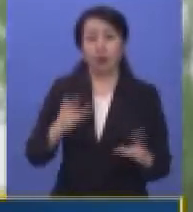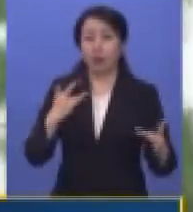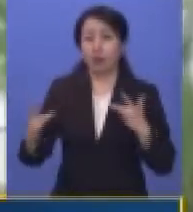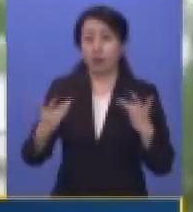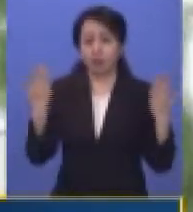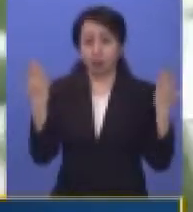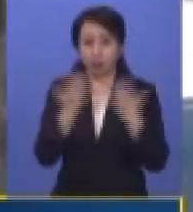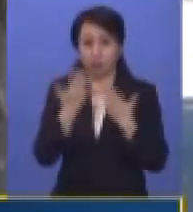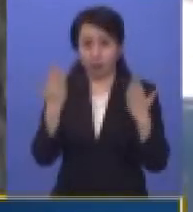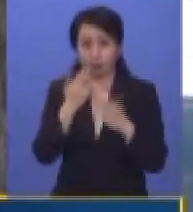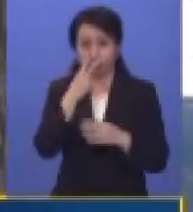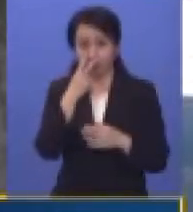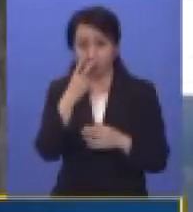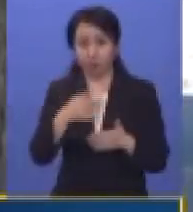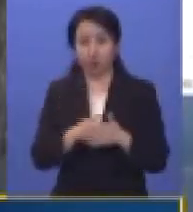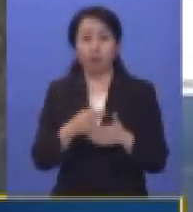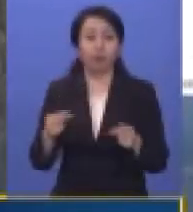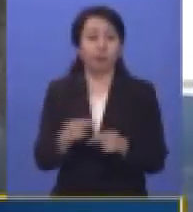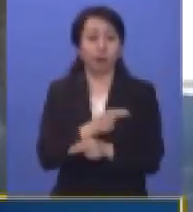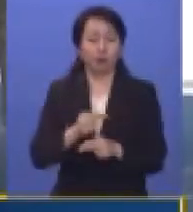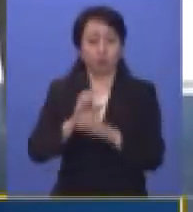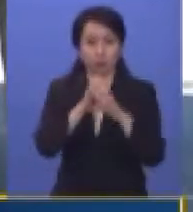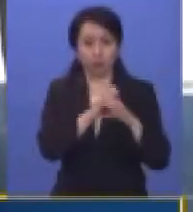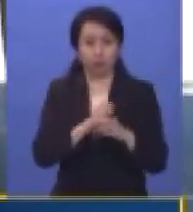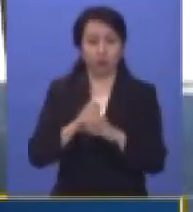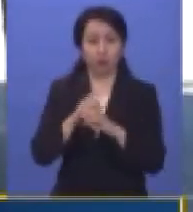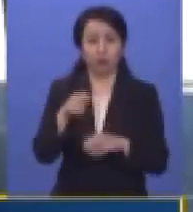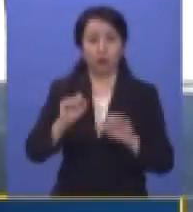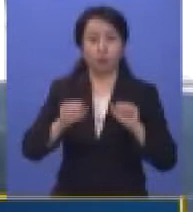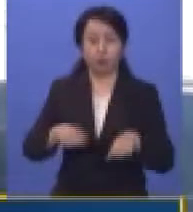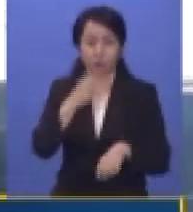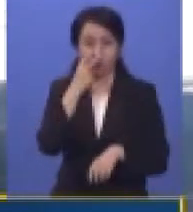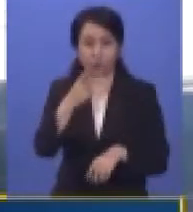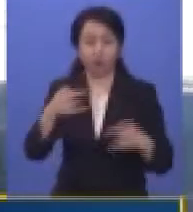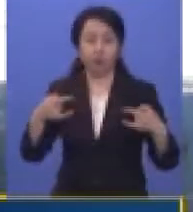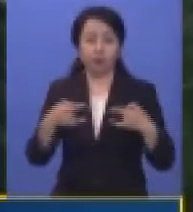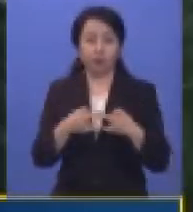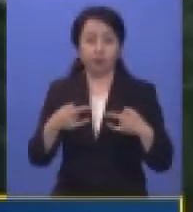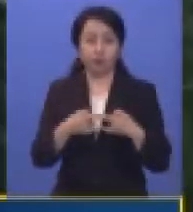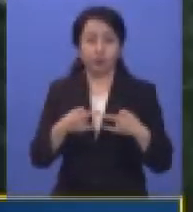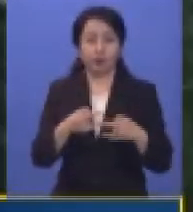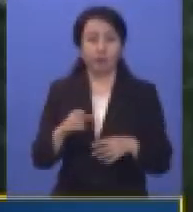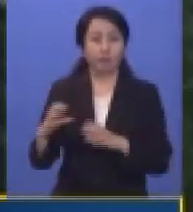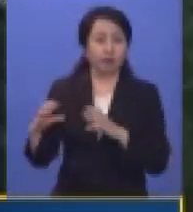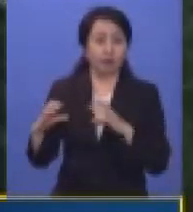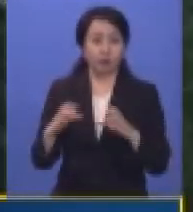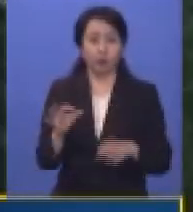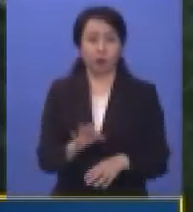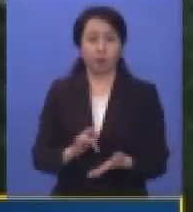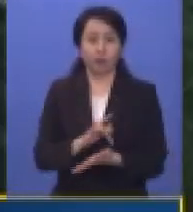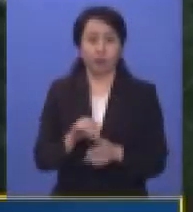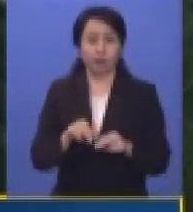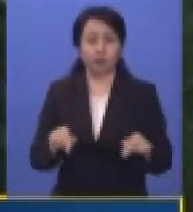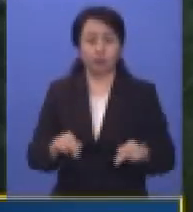Перед сеансами демонстрируются профилактические видеоролики. Их можно увидеть и на экранах сетевизоров в автобусах областного